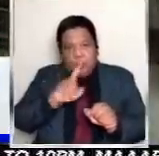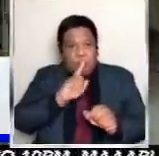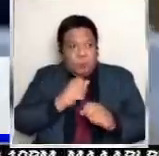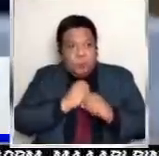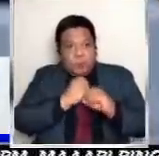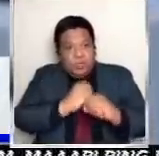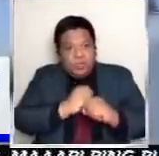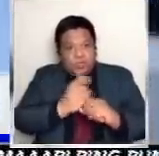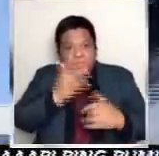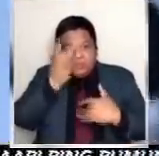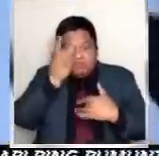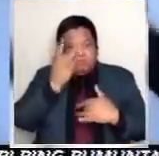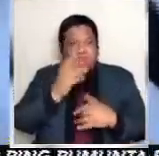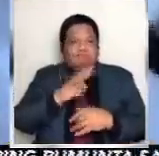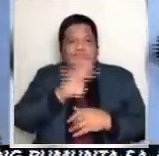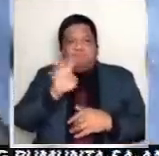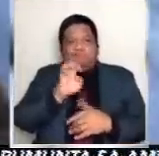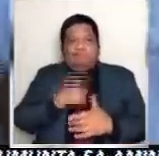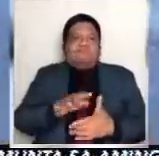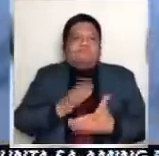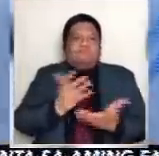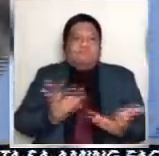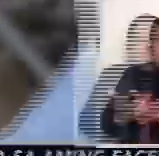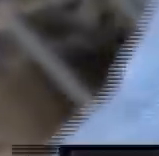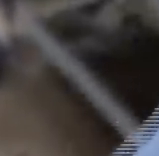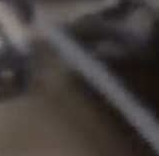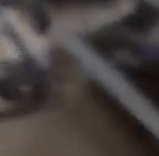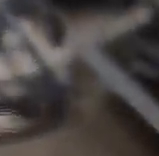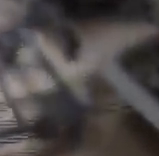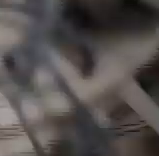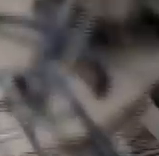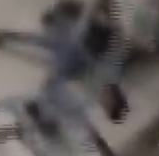na sakit. Oscar Oida, Nakatutok, 24 Oras.